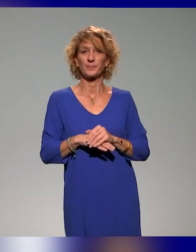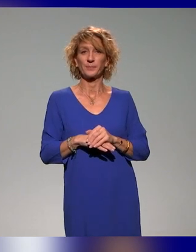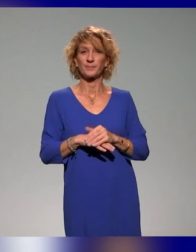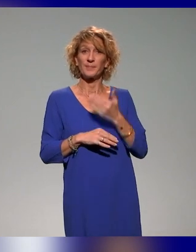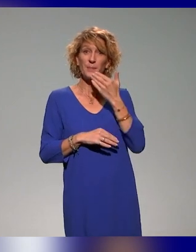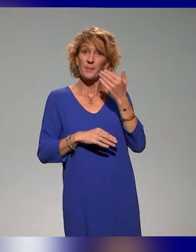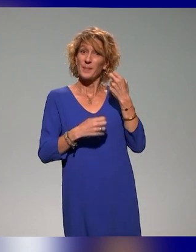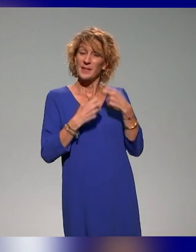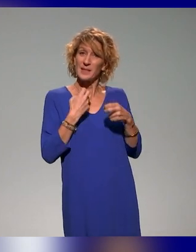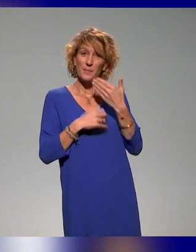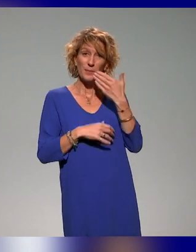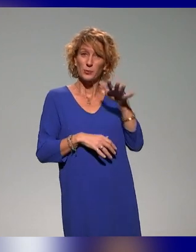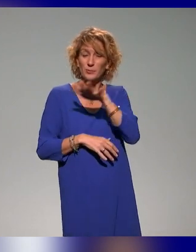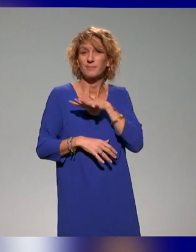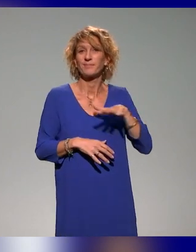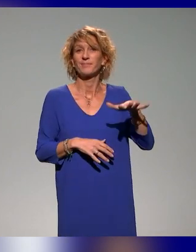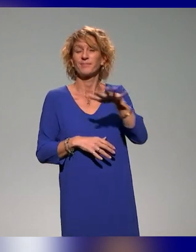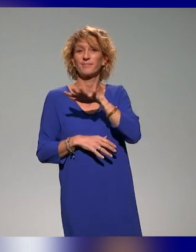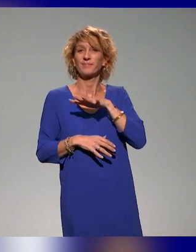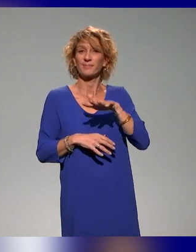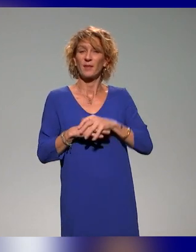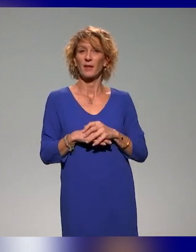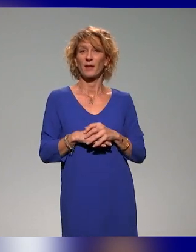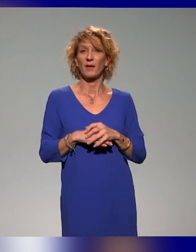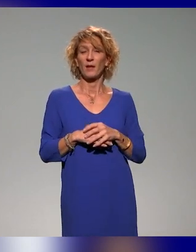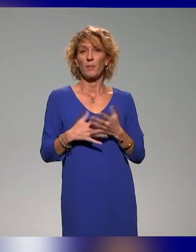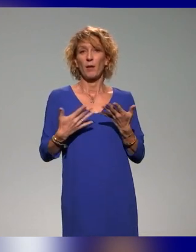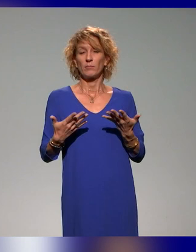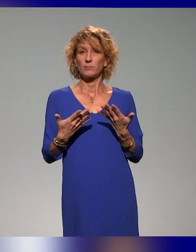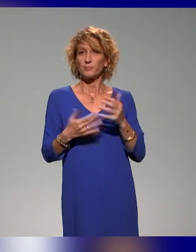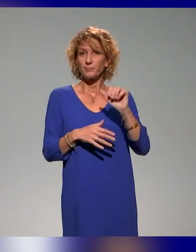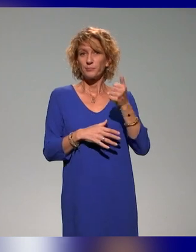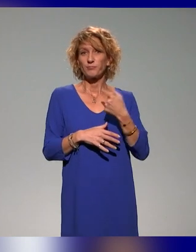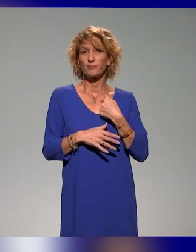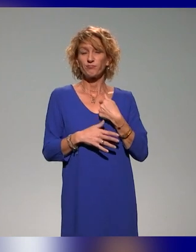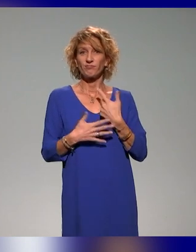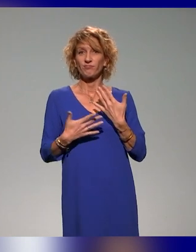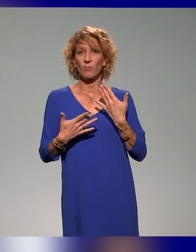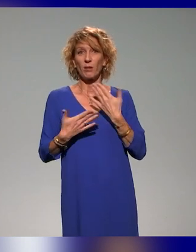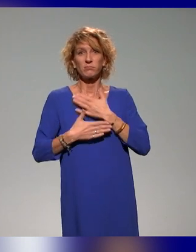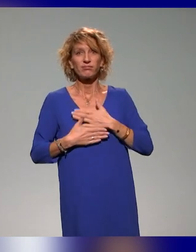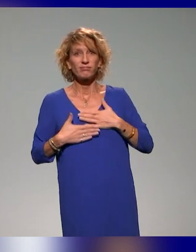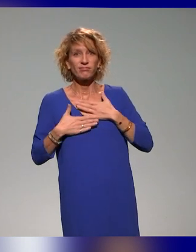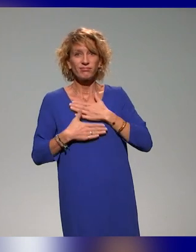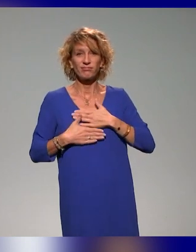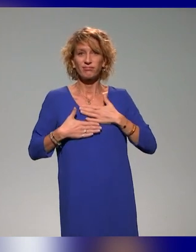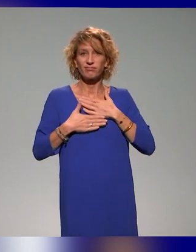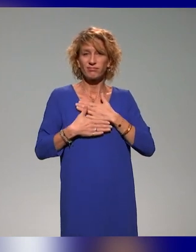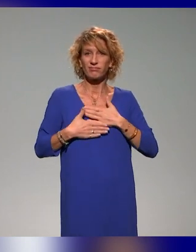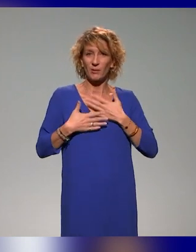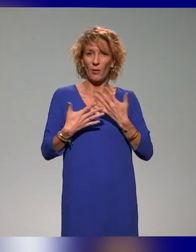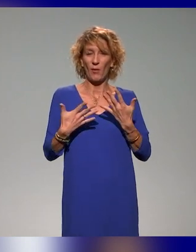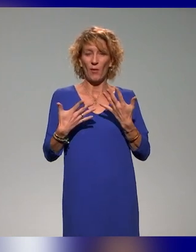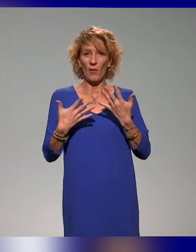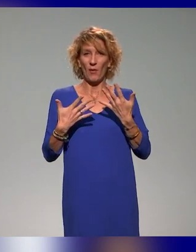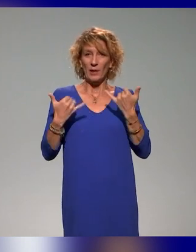Merci Pierre, bonjour à toutes et bonjour à tous. Tout d'abord, je suis absolument ravi d'être